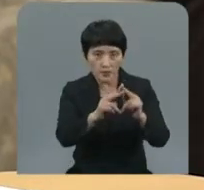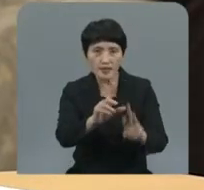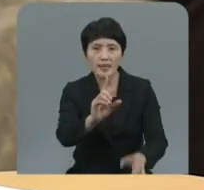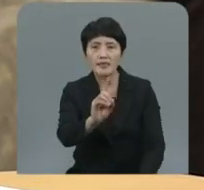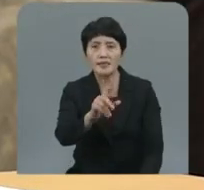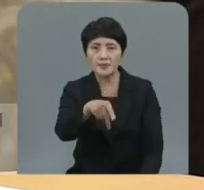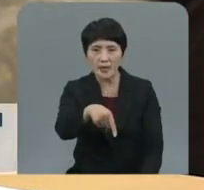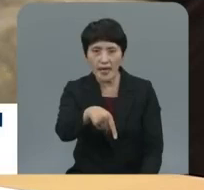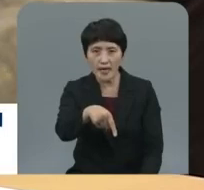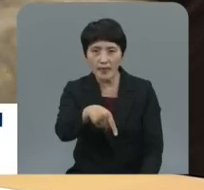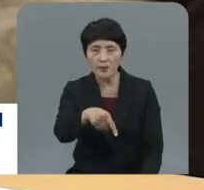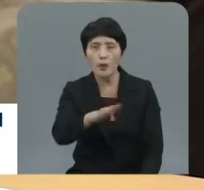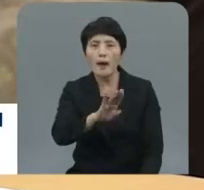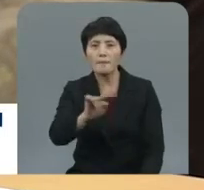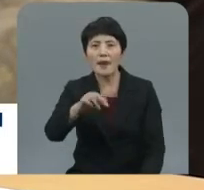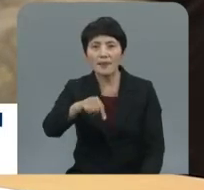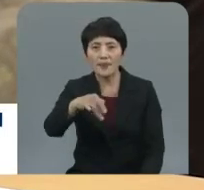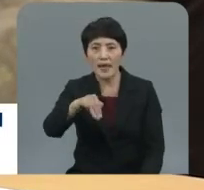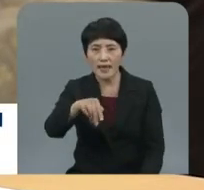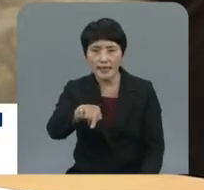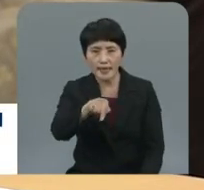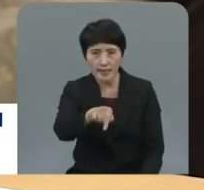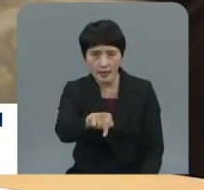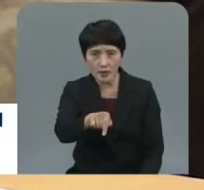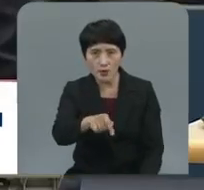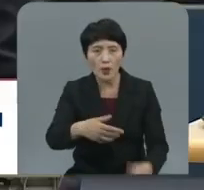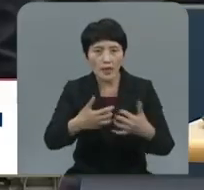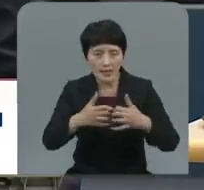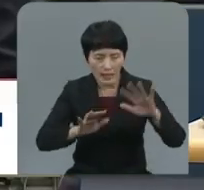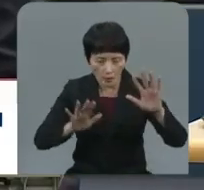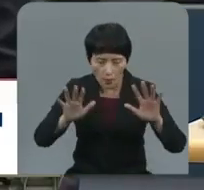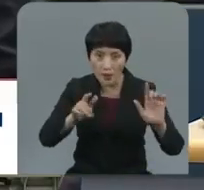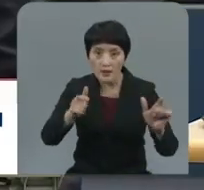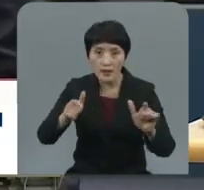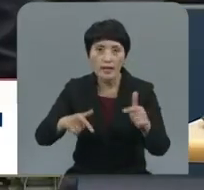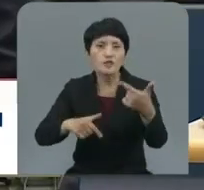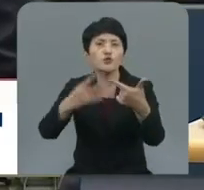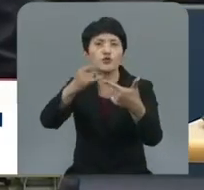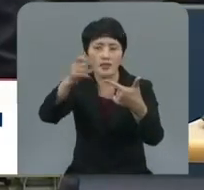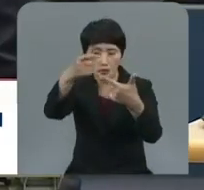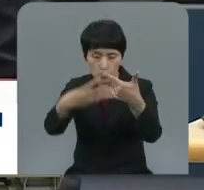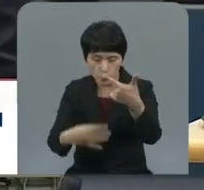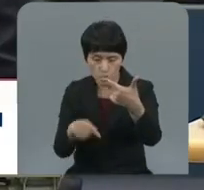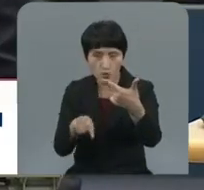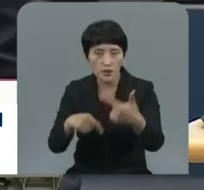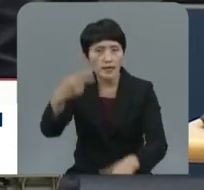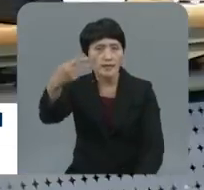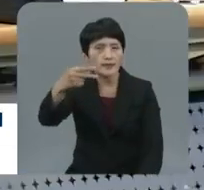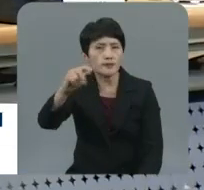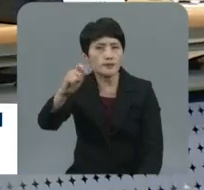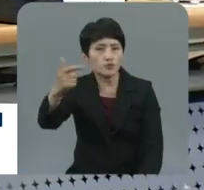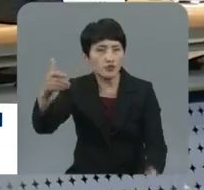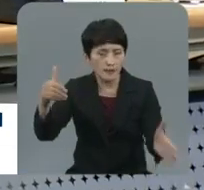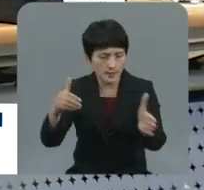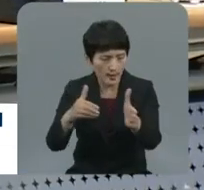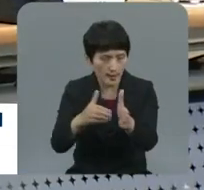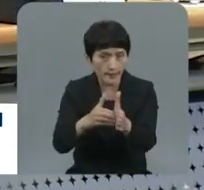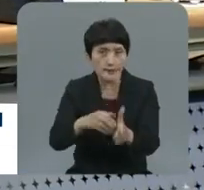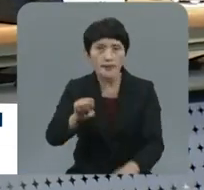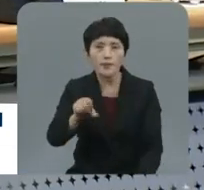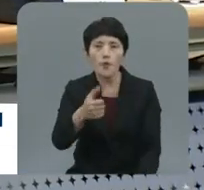trường kinh tế của Hàn Quốc từ nay cho tới năm 2026 chính phủ sẽ tập trung đầu tư 550.000 tỷ Won